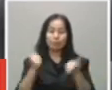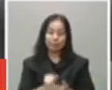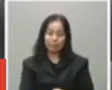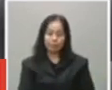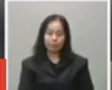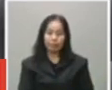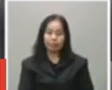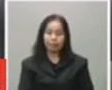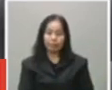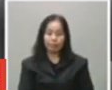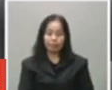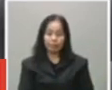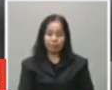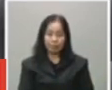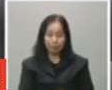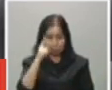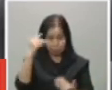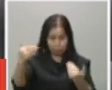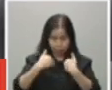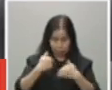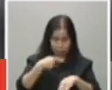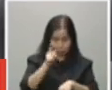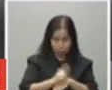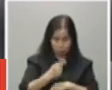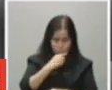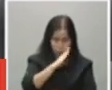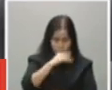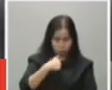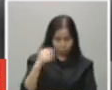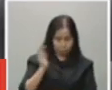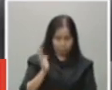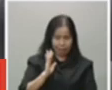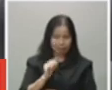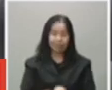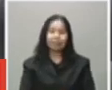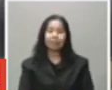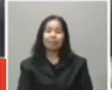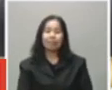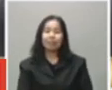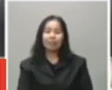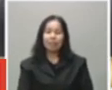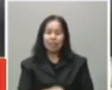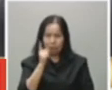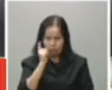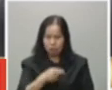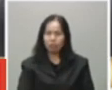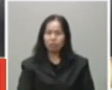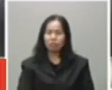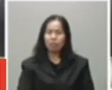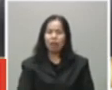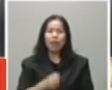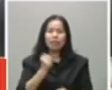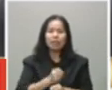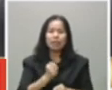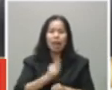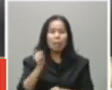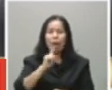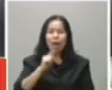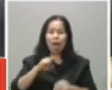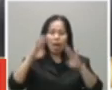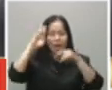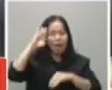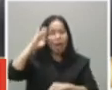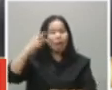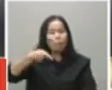ท่านประธานเดี๋ยวก็หากล่าวหาว่าผมพูดเกินเลยนะครับไปดีดนิ้วเรื่องอะไรพลเอกประยุทธ์ไปชี้นิ้ว